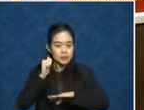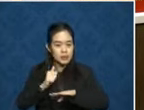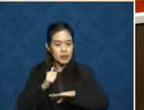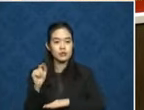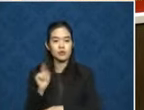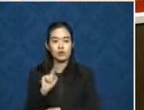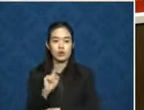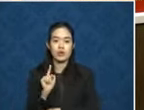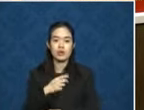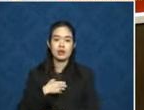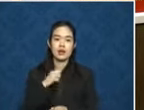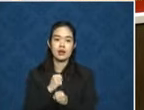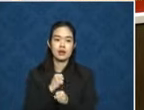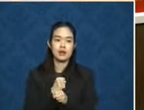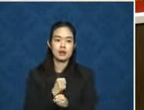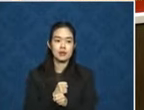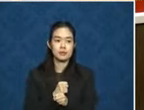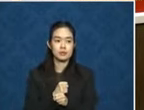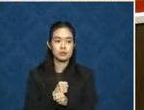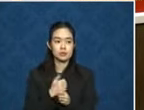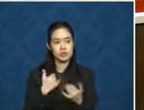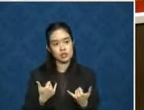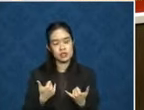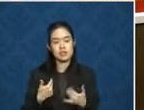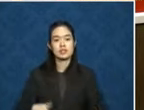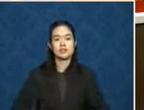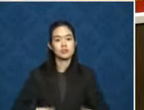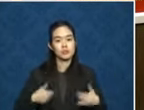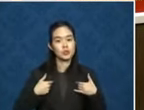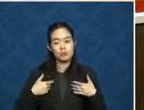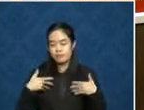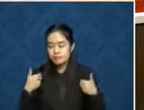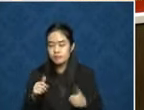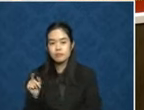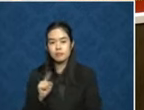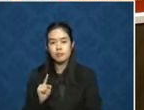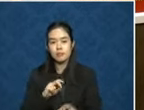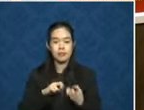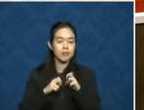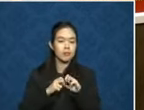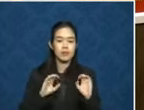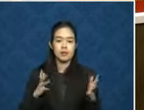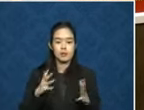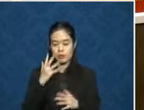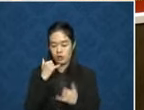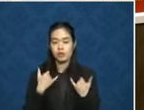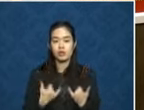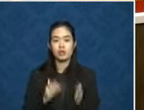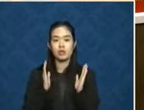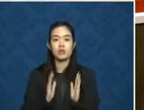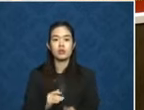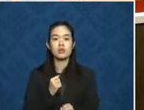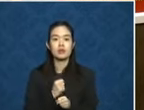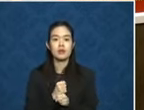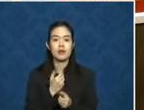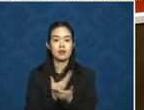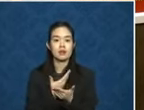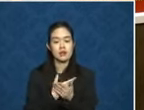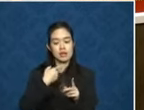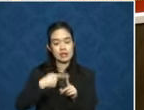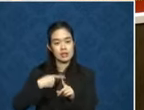อยู่รอดได้ในยุค AI ในปัจจุบันนี้นะครับโดยที่ผมมองว่ามนุษย์เงินเดือนนะครับต้องมีการพัฒน